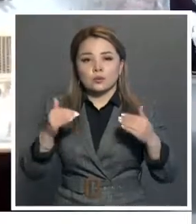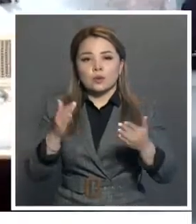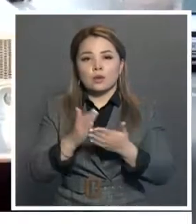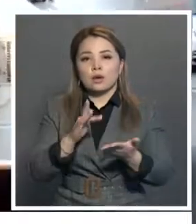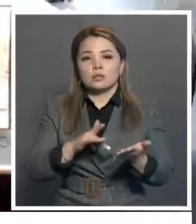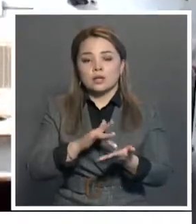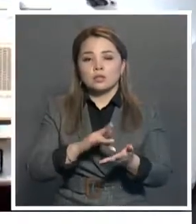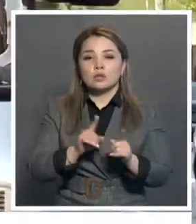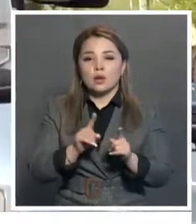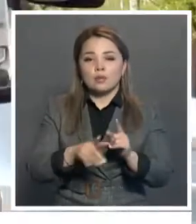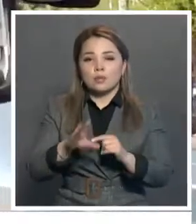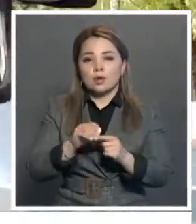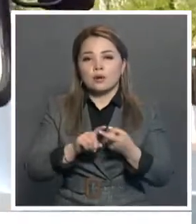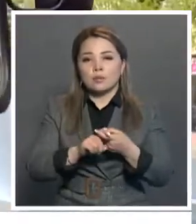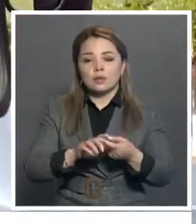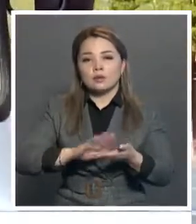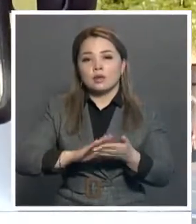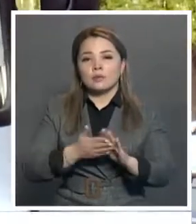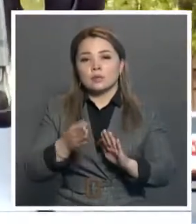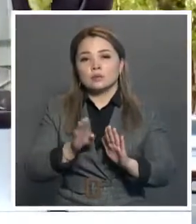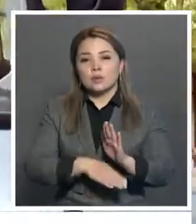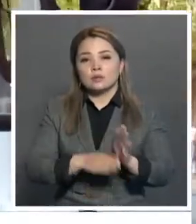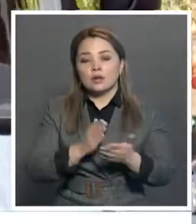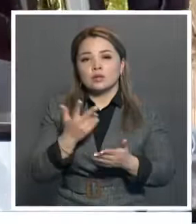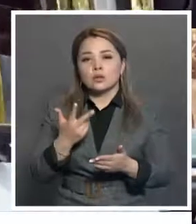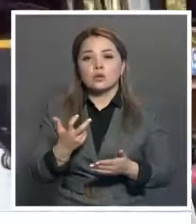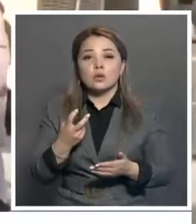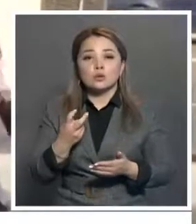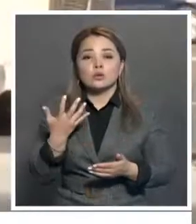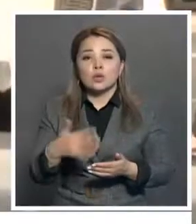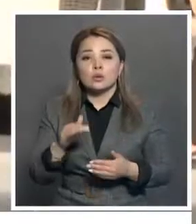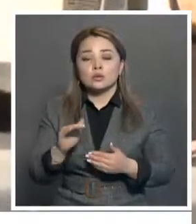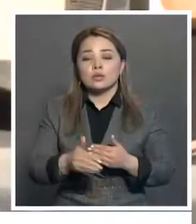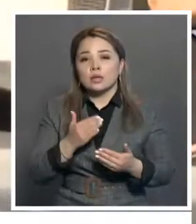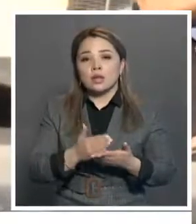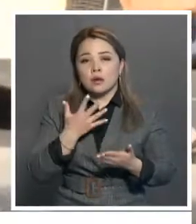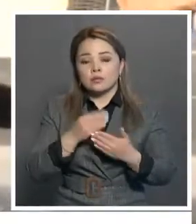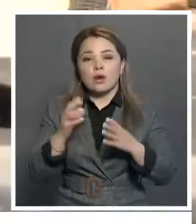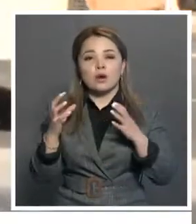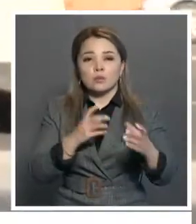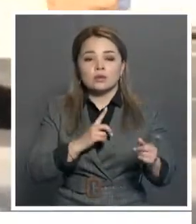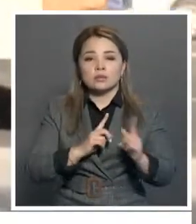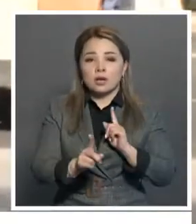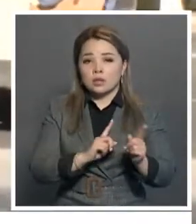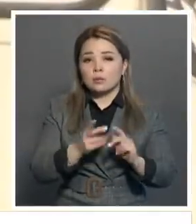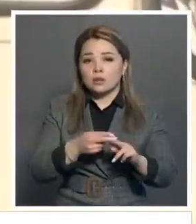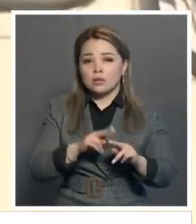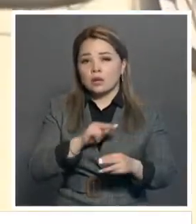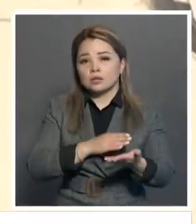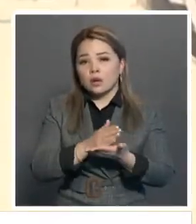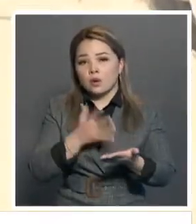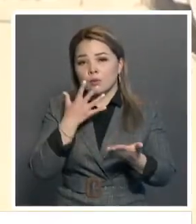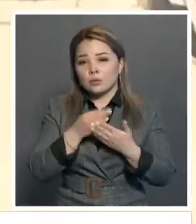Қалада пандемияға байланысты күнделікті 32 бағытта 250-ге тарта автобус қатынайды. Тасымалдаушы компаниялар қызмет